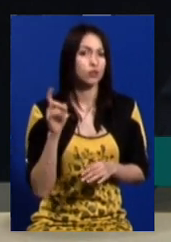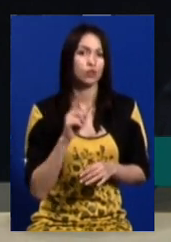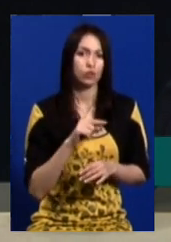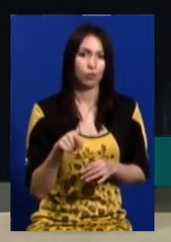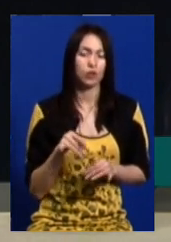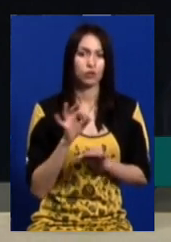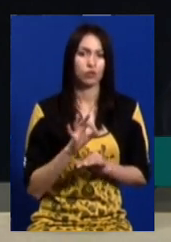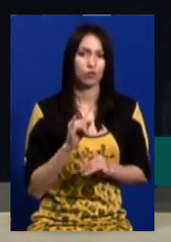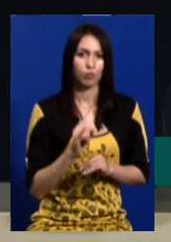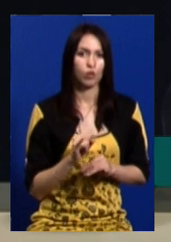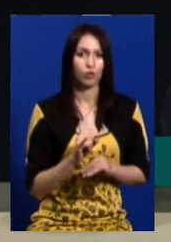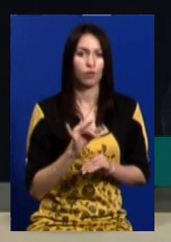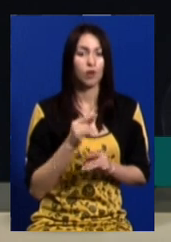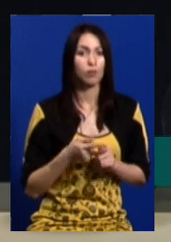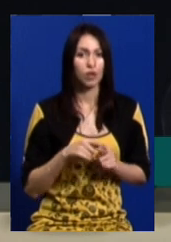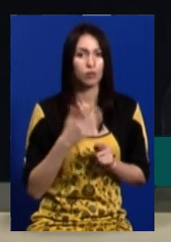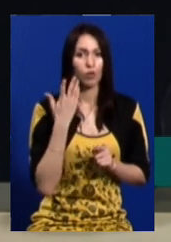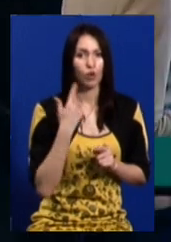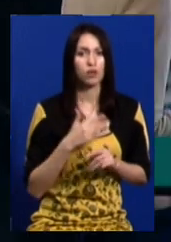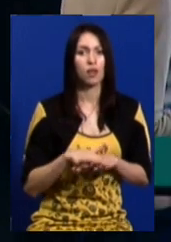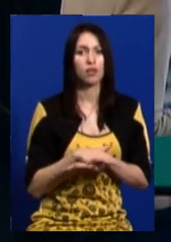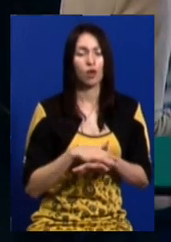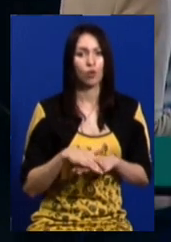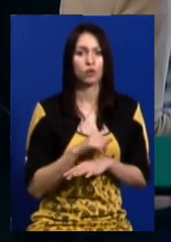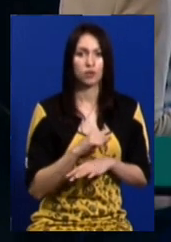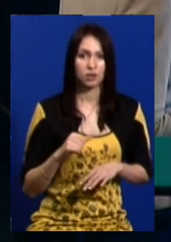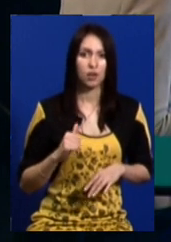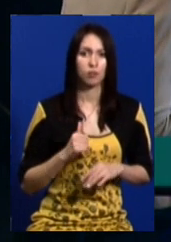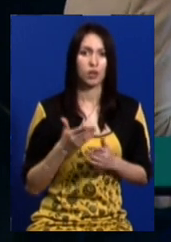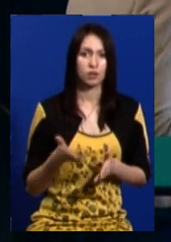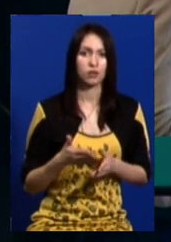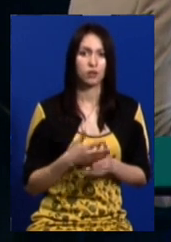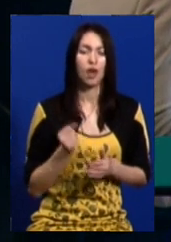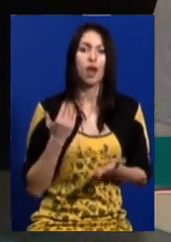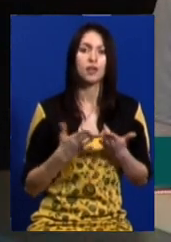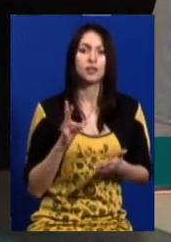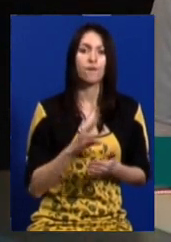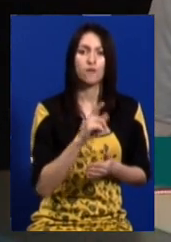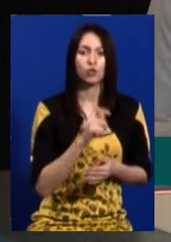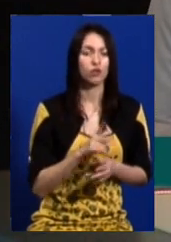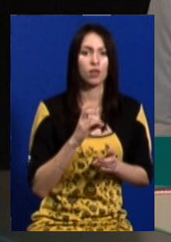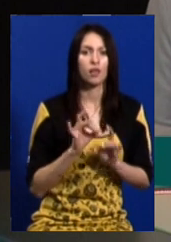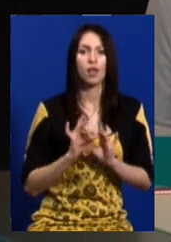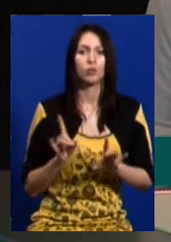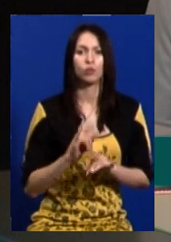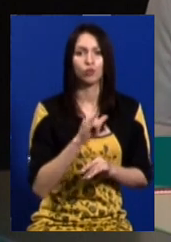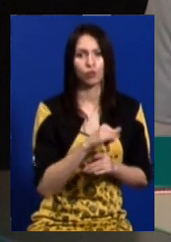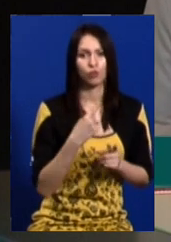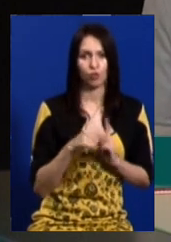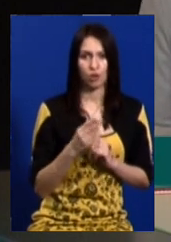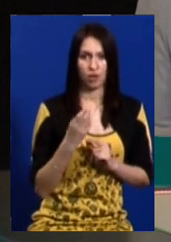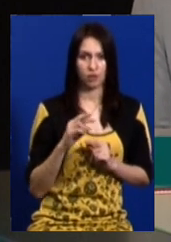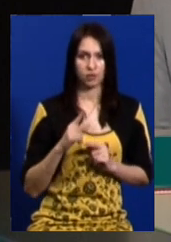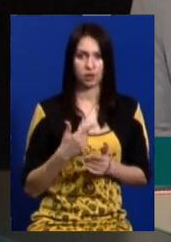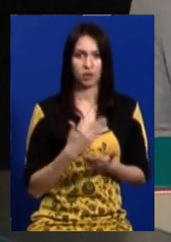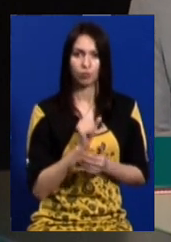нічого поганого. І тому, коли народ сам, вони от є А якщо багато. священник не роз'яснює, або у нього інша мета, можуть